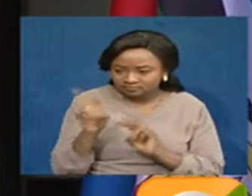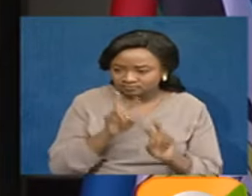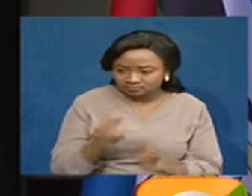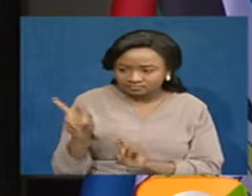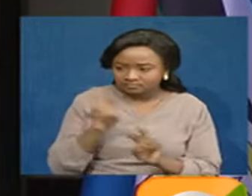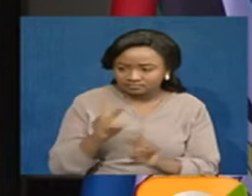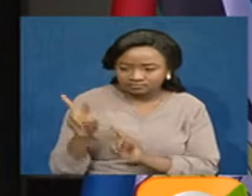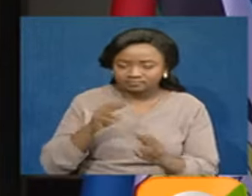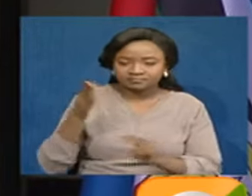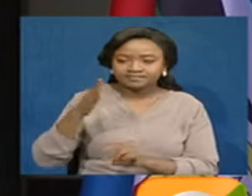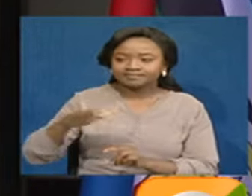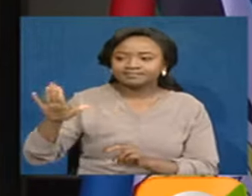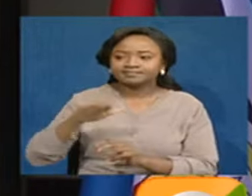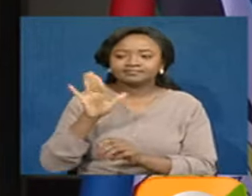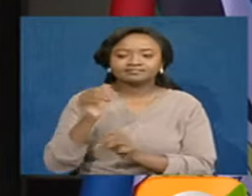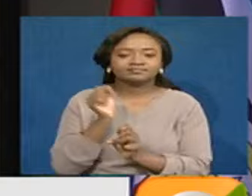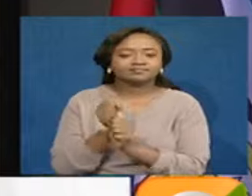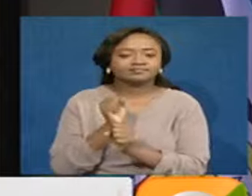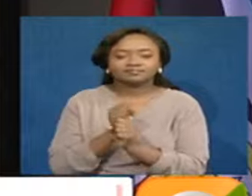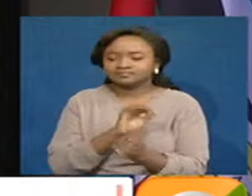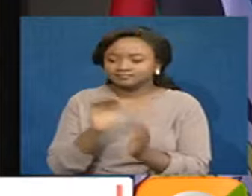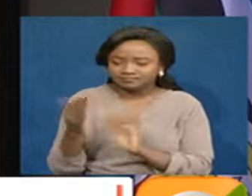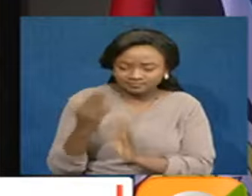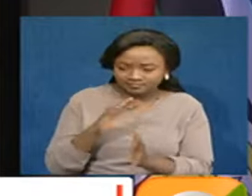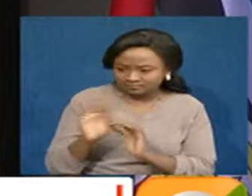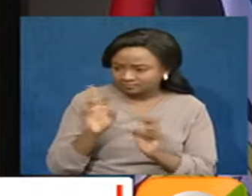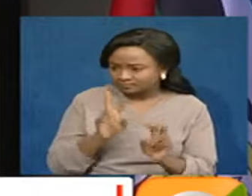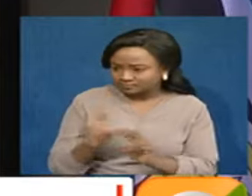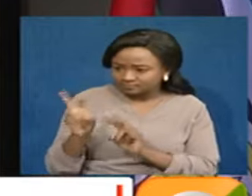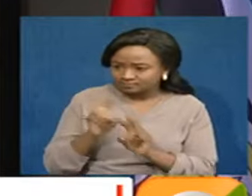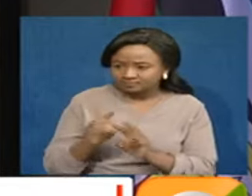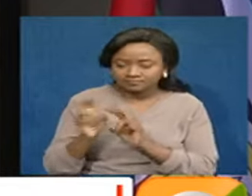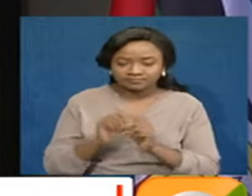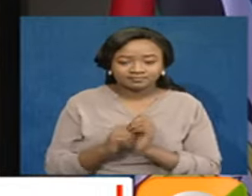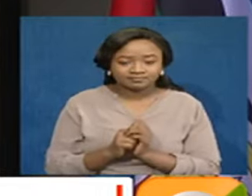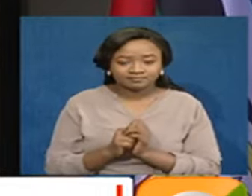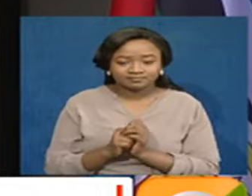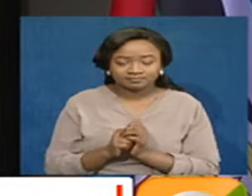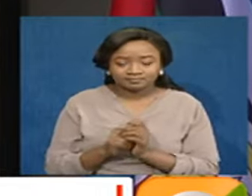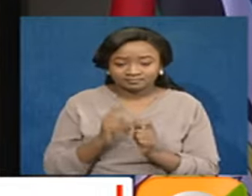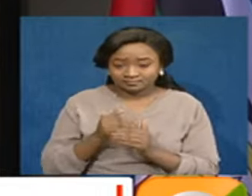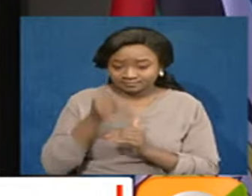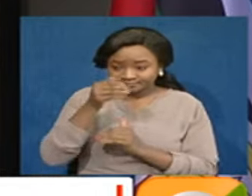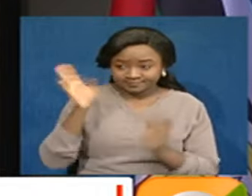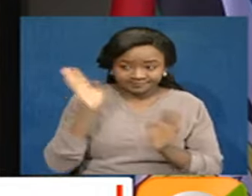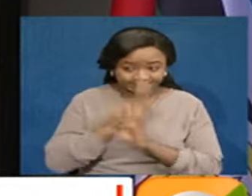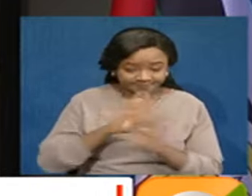and judicial events whose completion